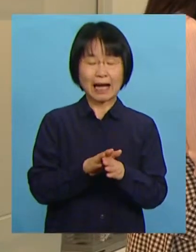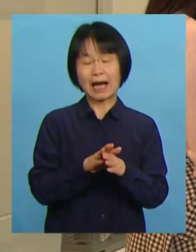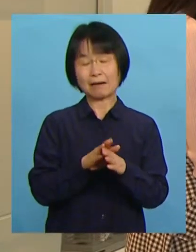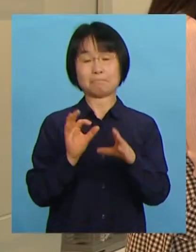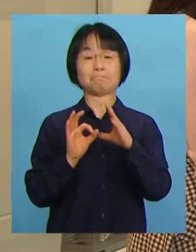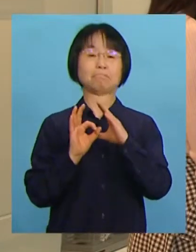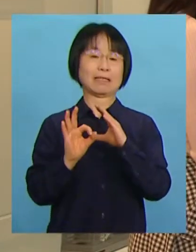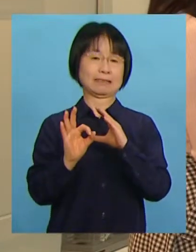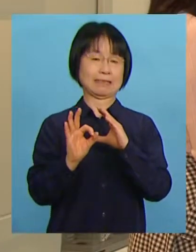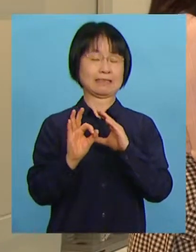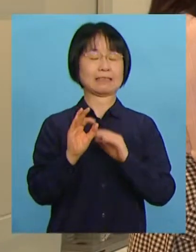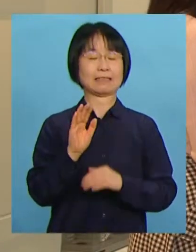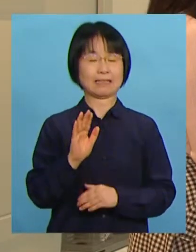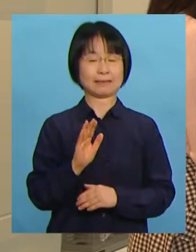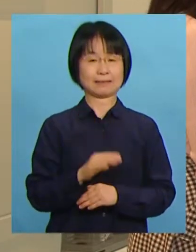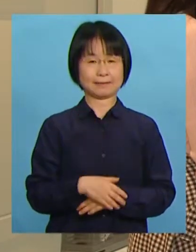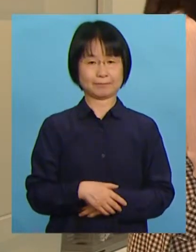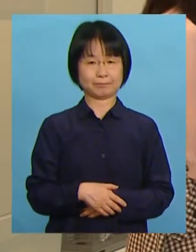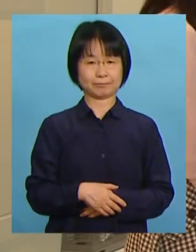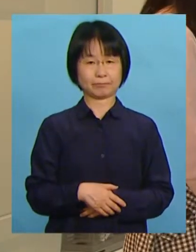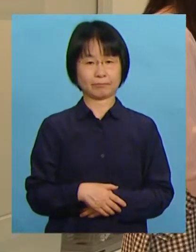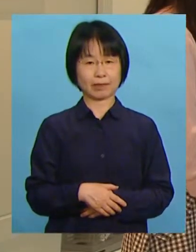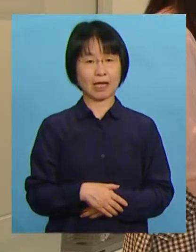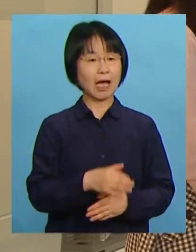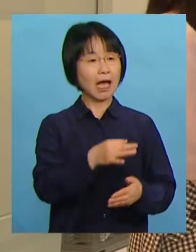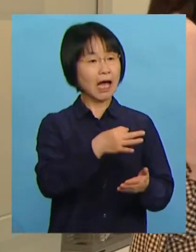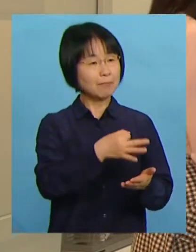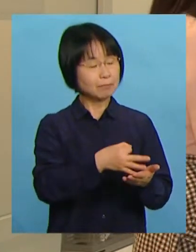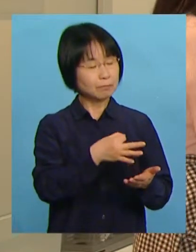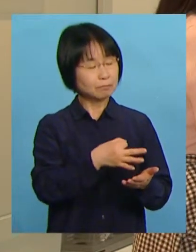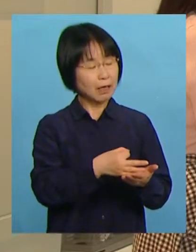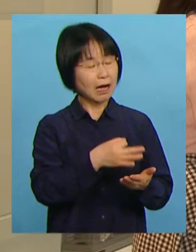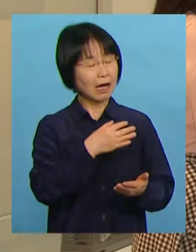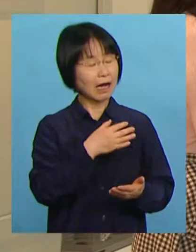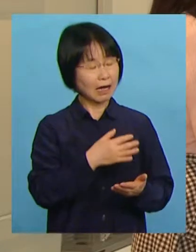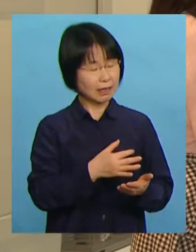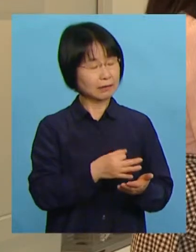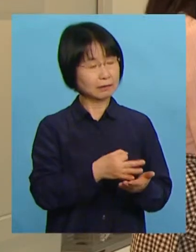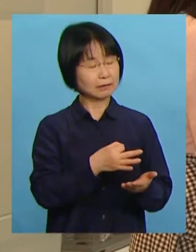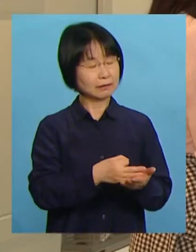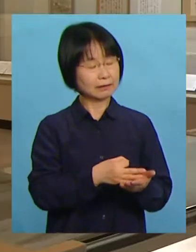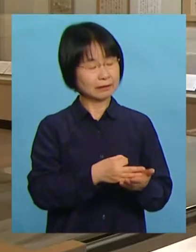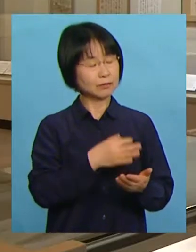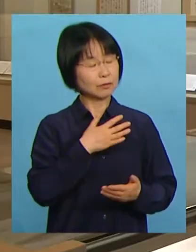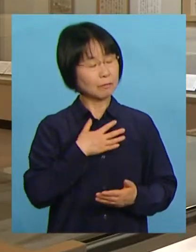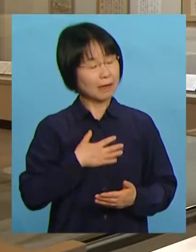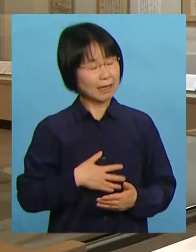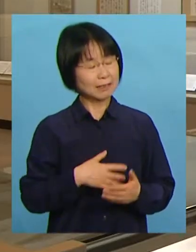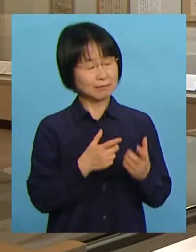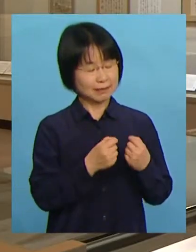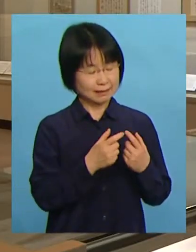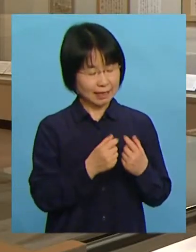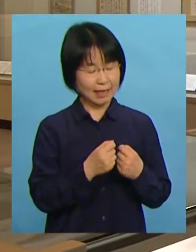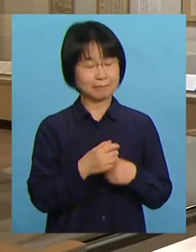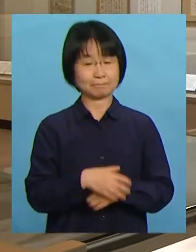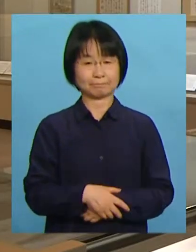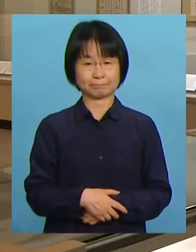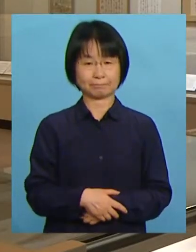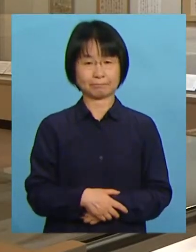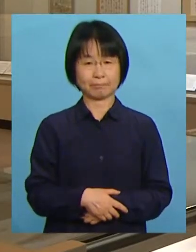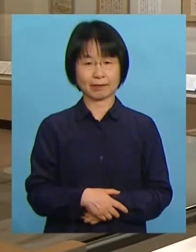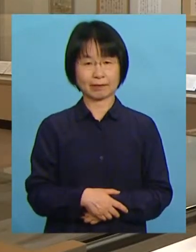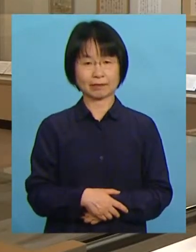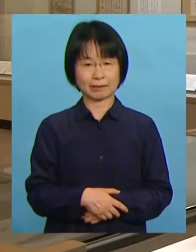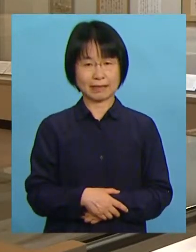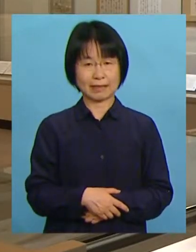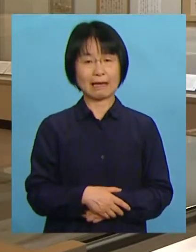ております。 はい、こうやってエピソード付きで見るとまたより深く見ることができますね。 上平さん、